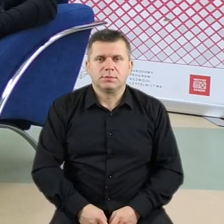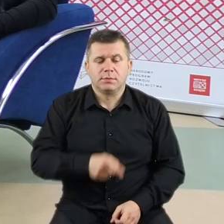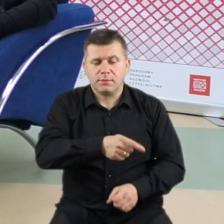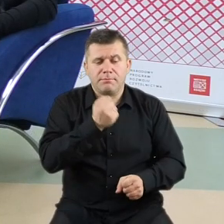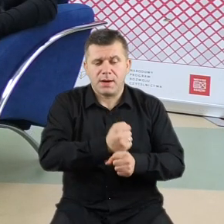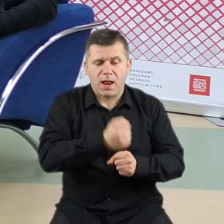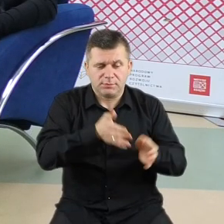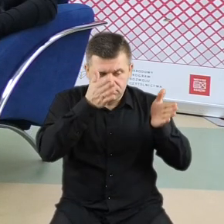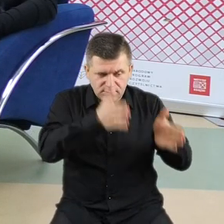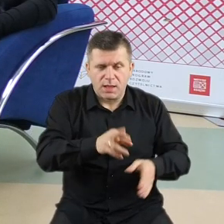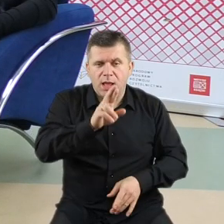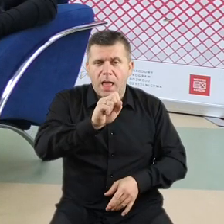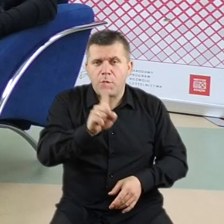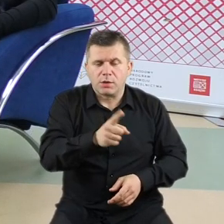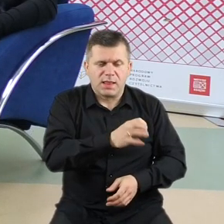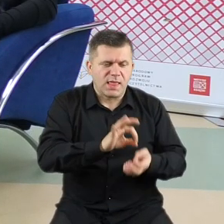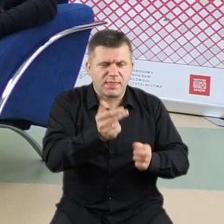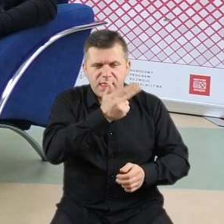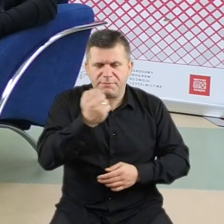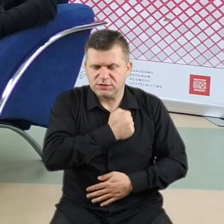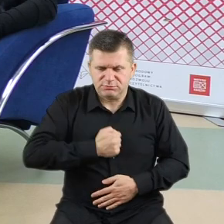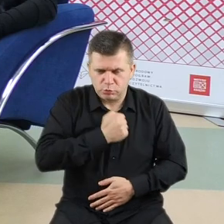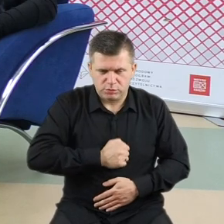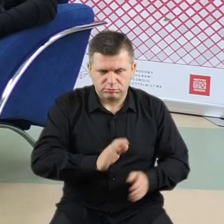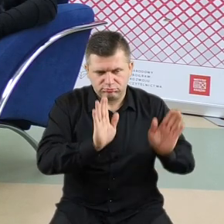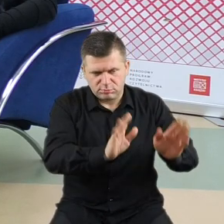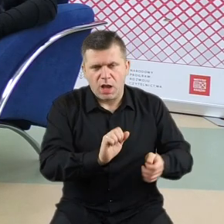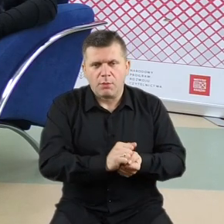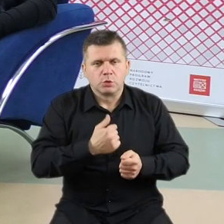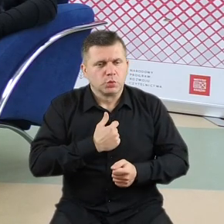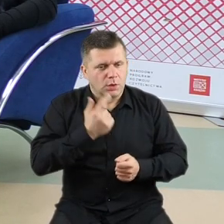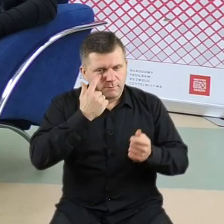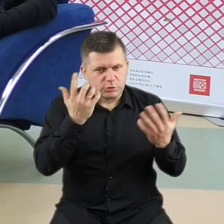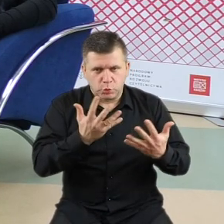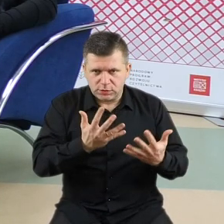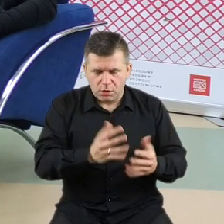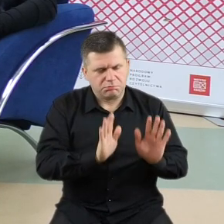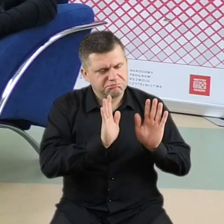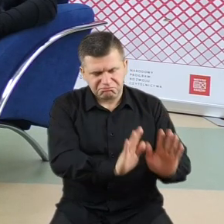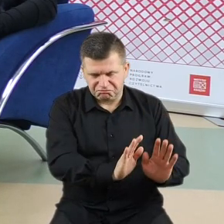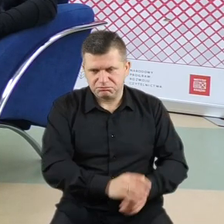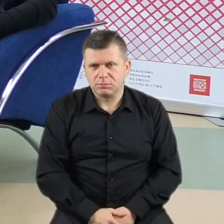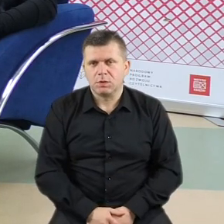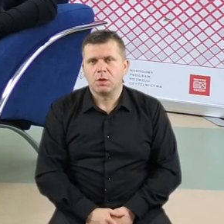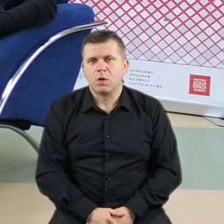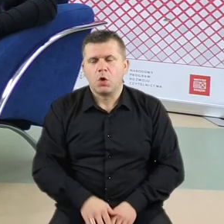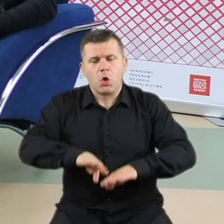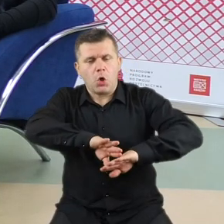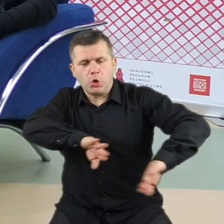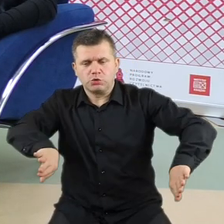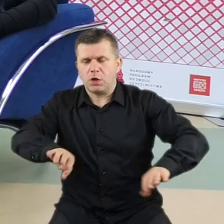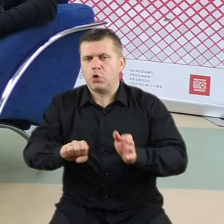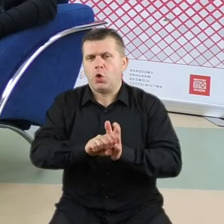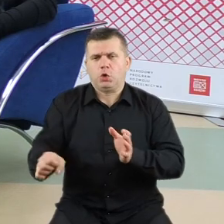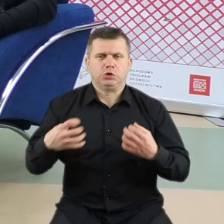pracę nad reportażami nawet tak smutnymi, które, albo wzruszającymi, które piszę, a